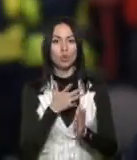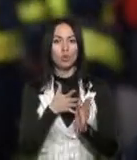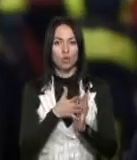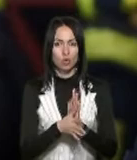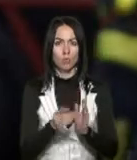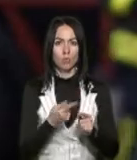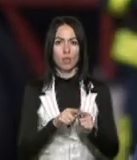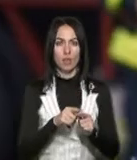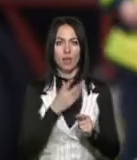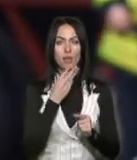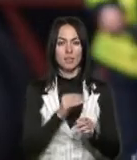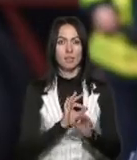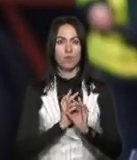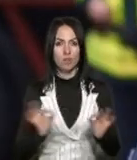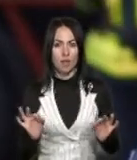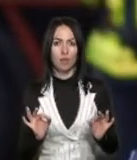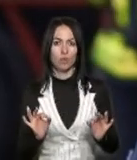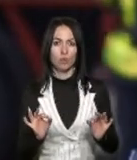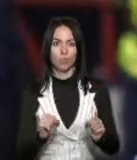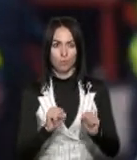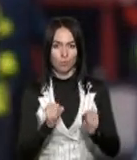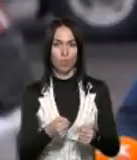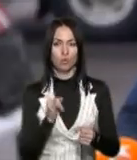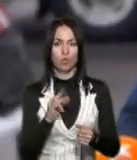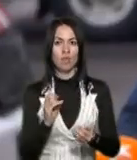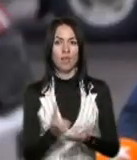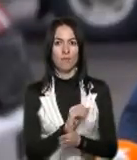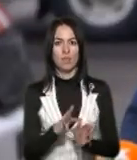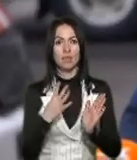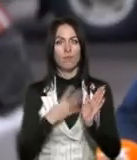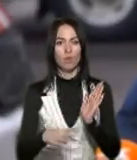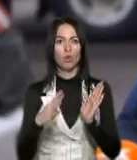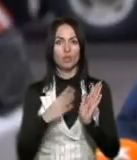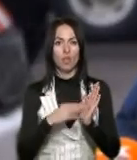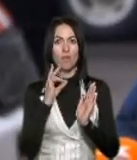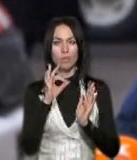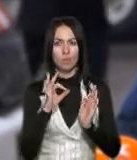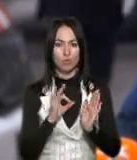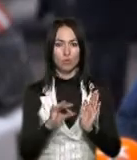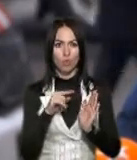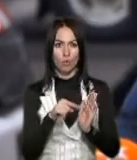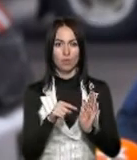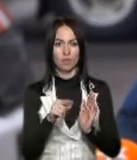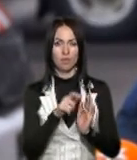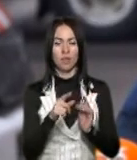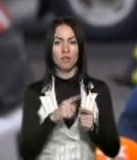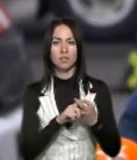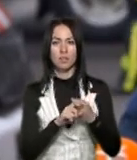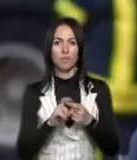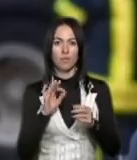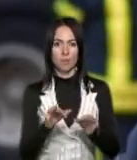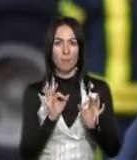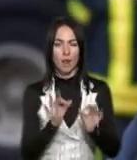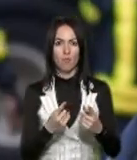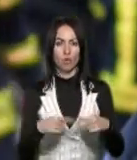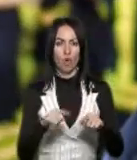так красиво, ідеально може і не вийти. 99% успіху залежить від правильної організованої евакуації.